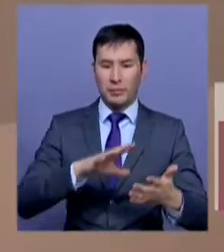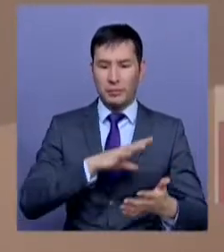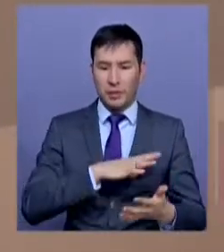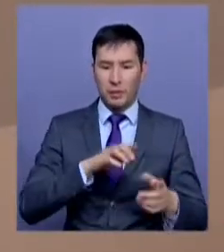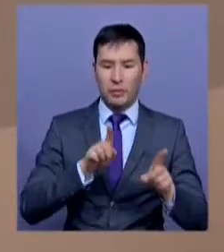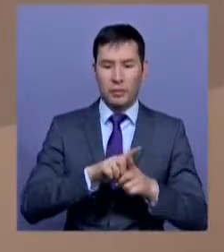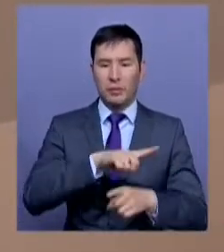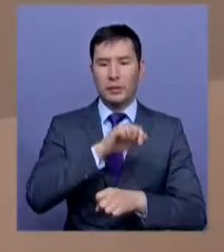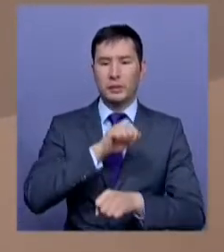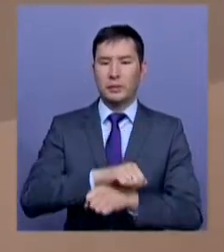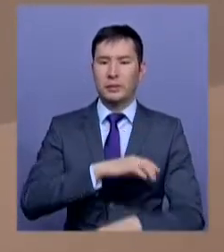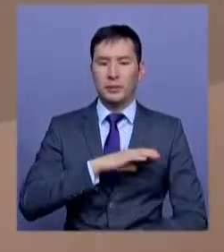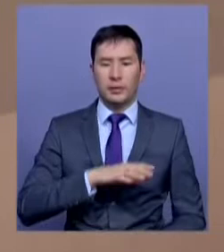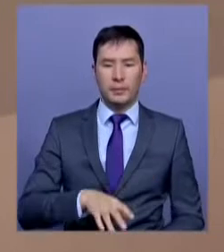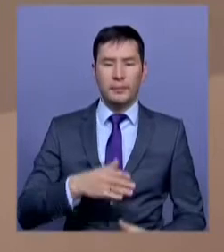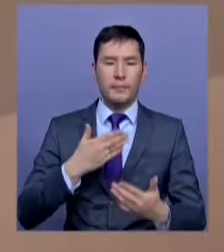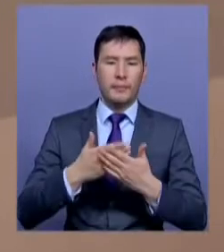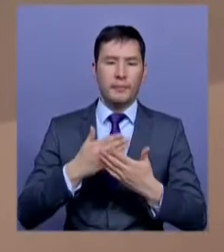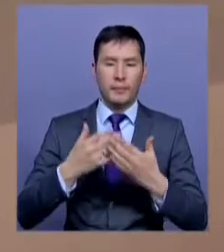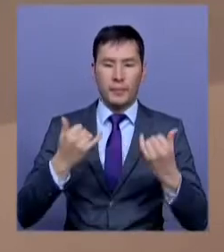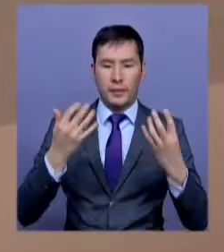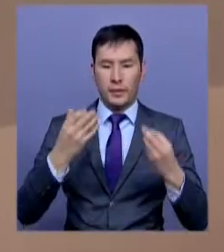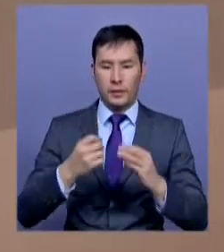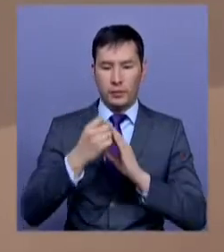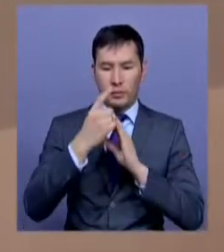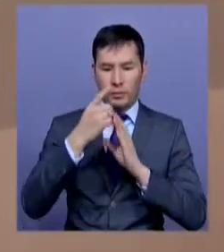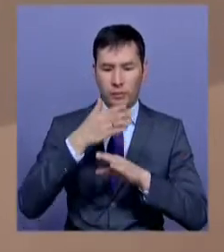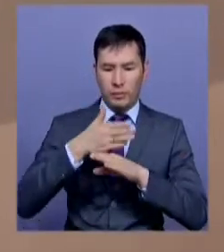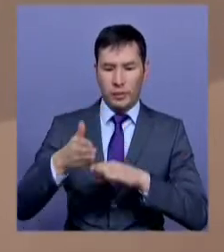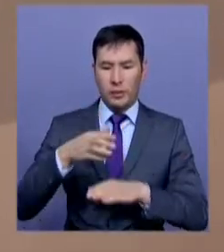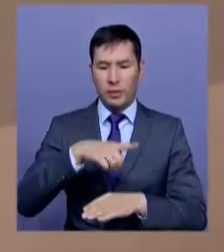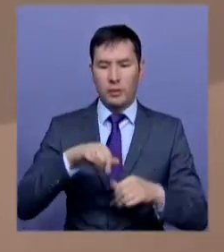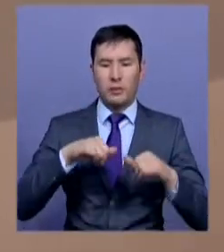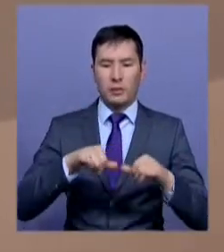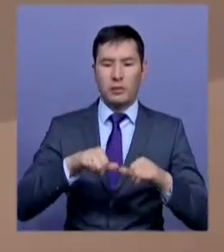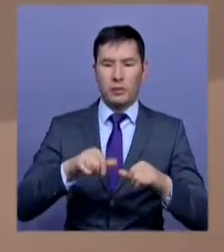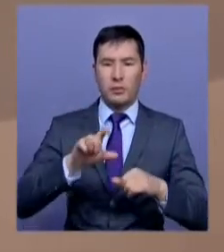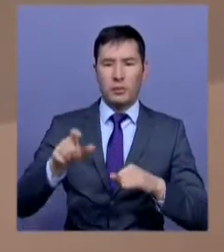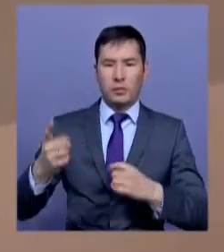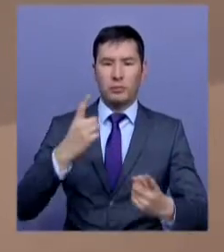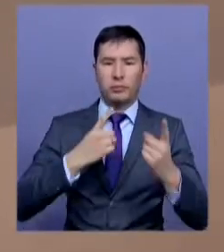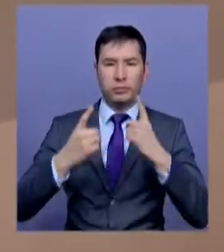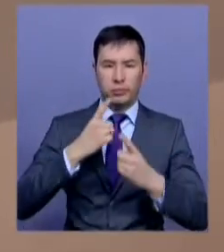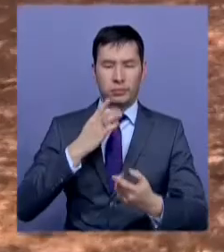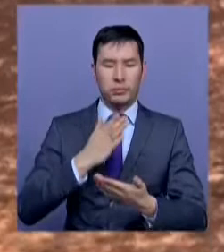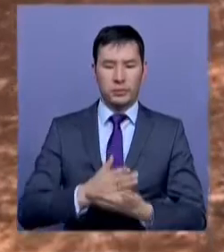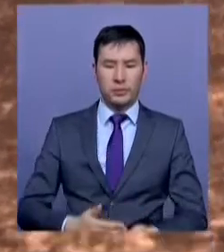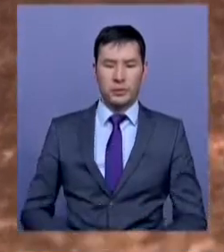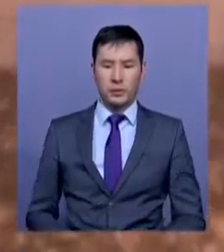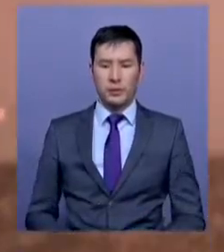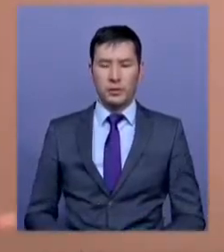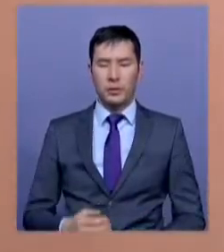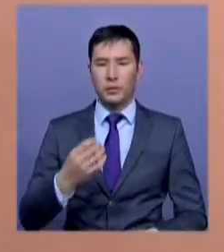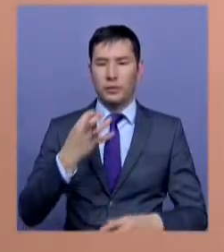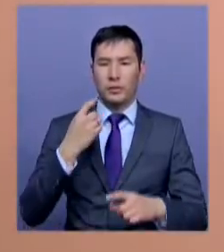істеуін тоқтатпай келеді. Мәселен, қазір сағат 11-ден асса да мекеменің іші келушілерге лық толы екені анықталды. Онымен